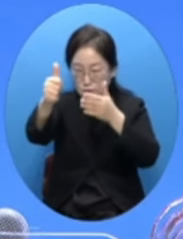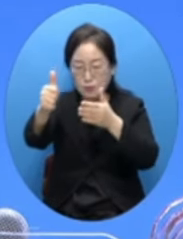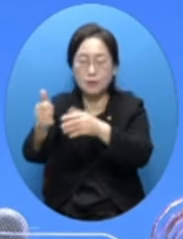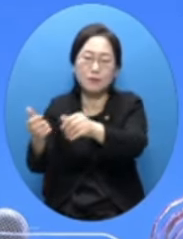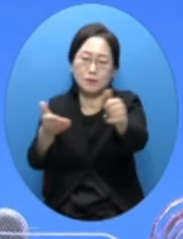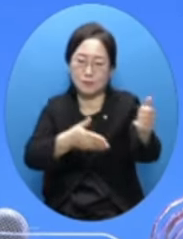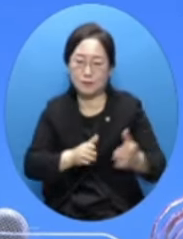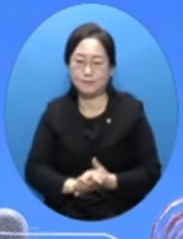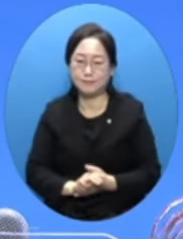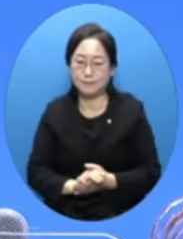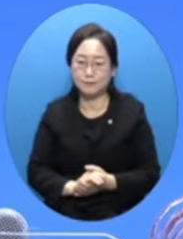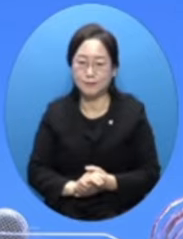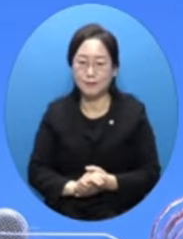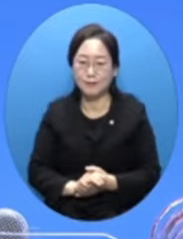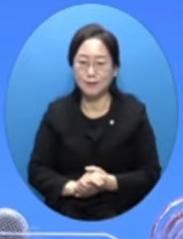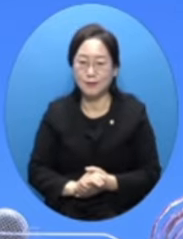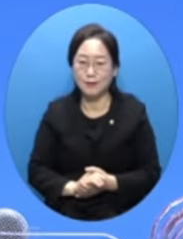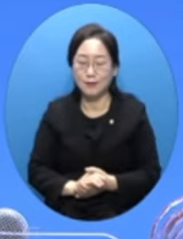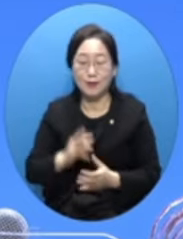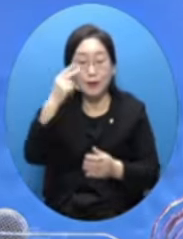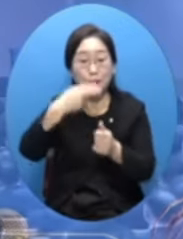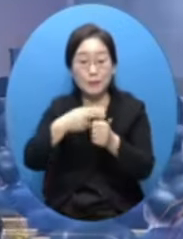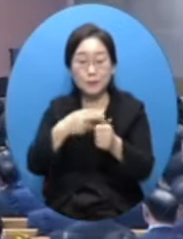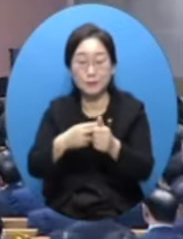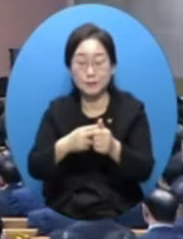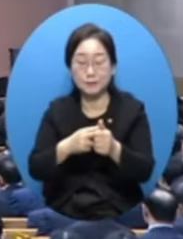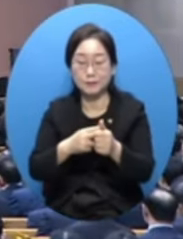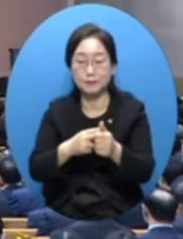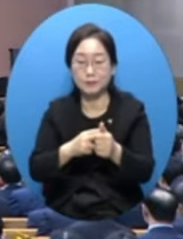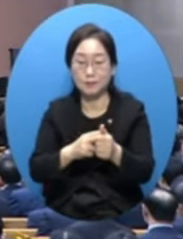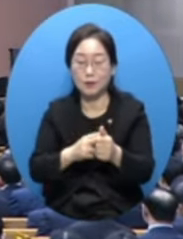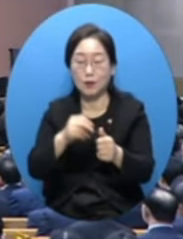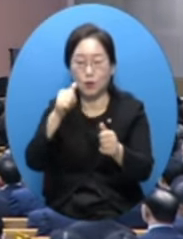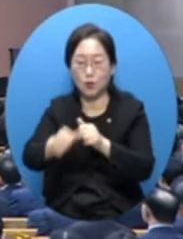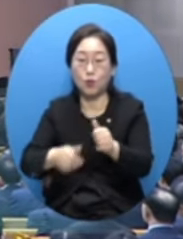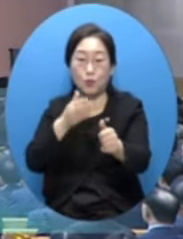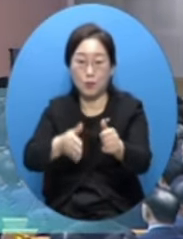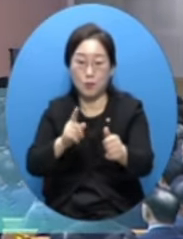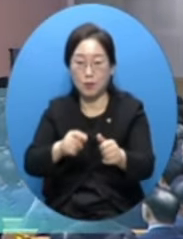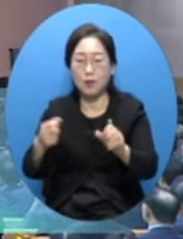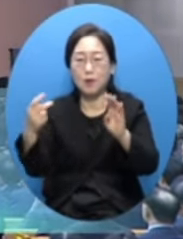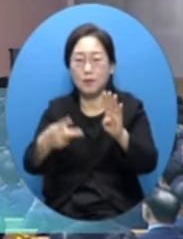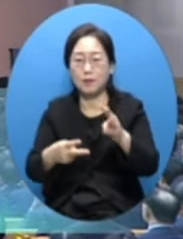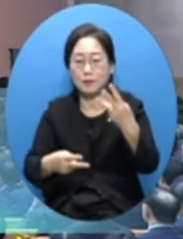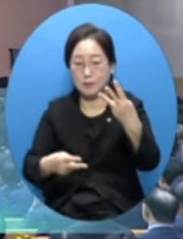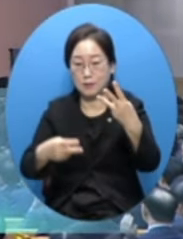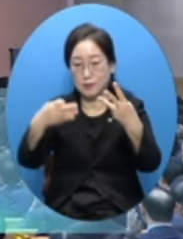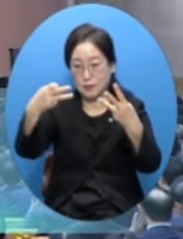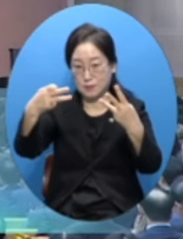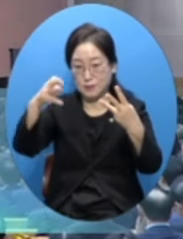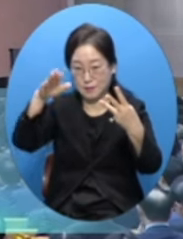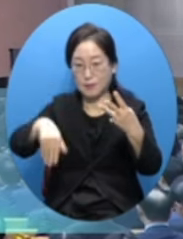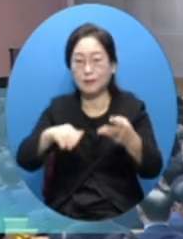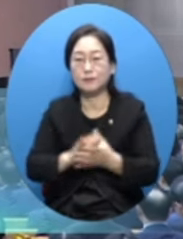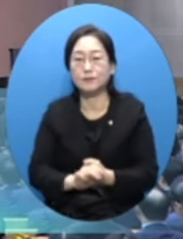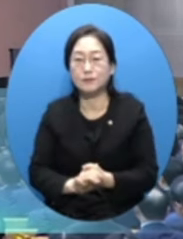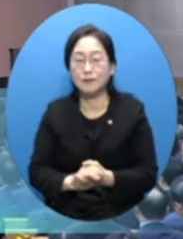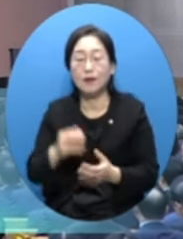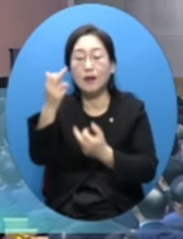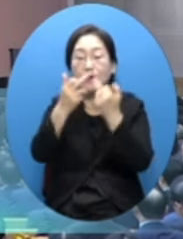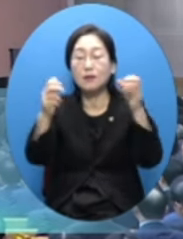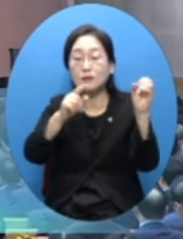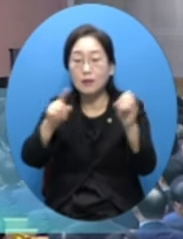되어야 할 것입니다. 사도 바울이 이와 같이 권면합니다. 빌립보서 3장 13절 14절입니다